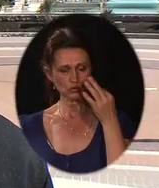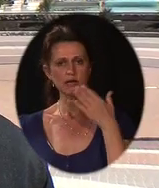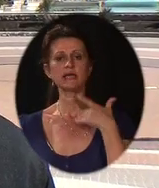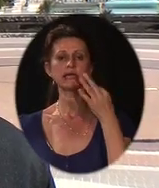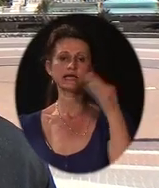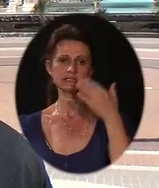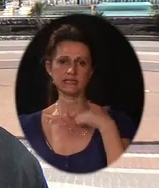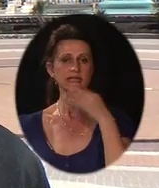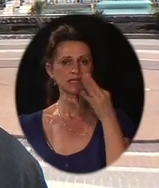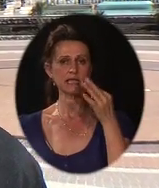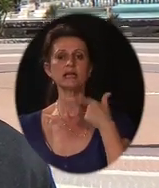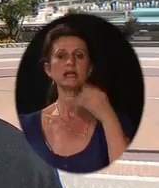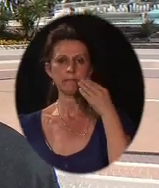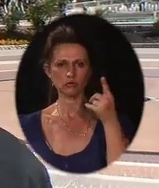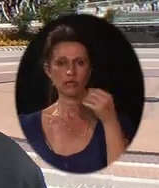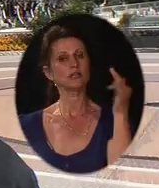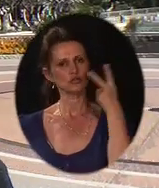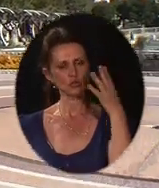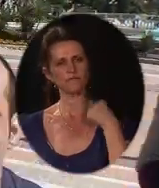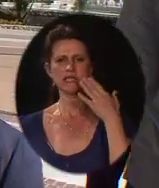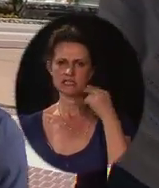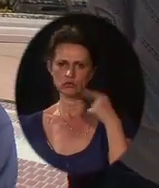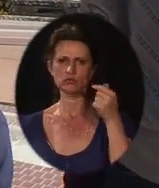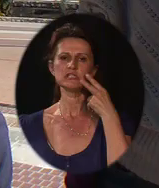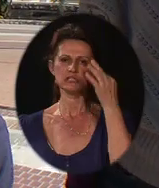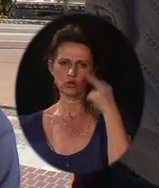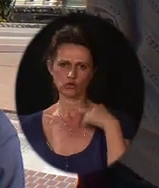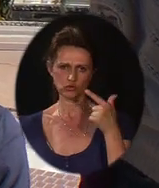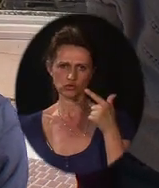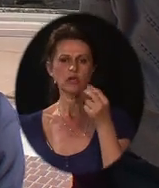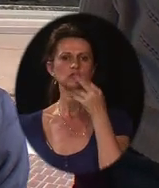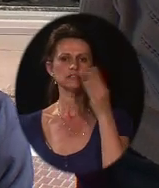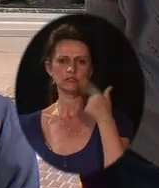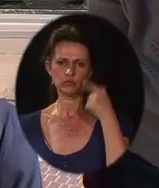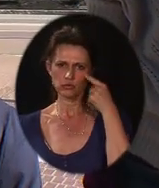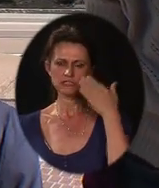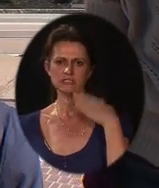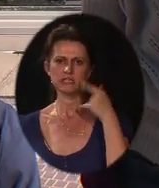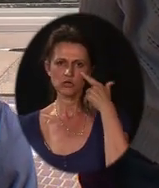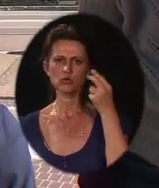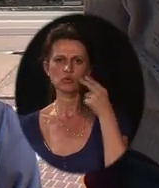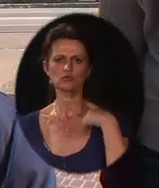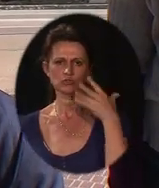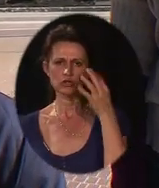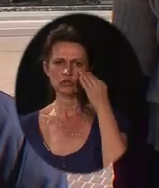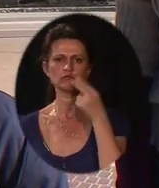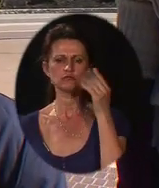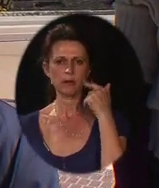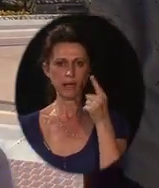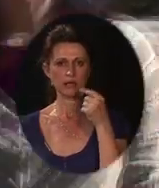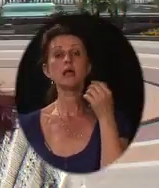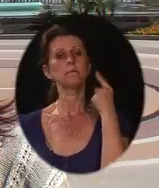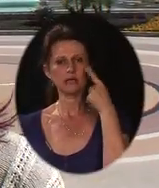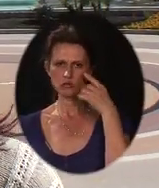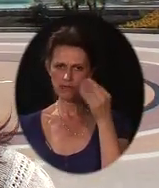-vous du bord du trottoir et restez derrière les bandes. Attention aux véhicules qui reculent. Comme vous êtes plus petits, le conducteur ne vous voit